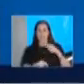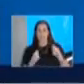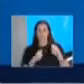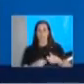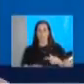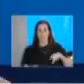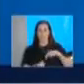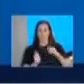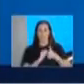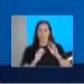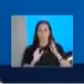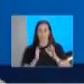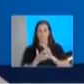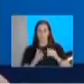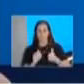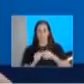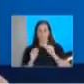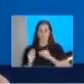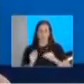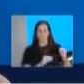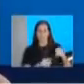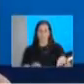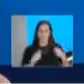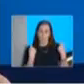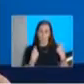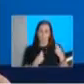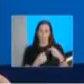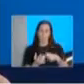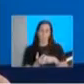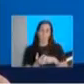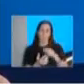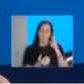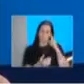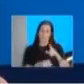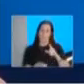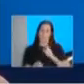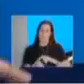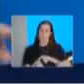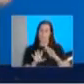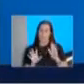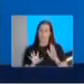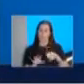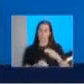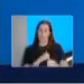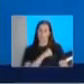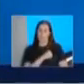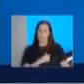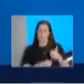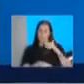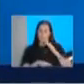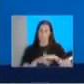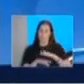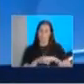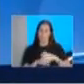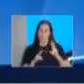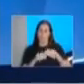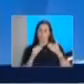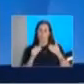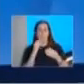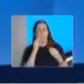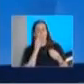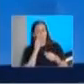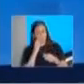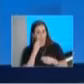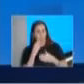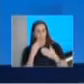שאחראי לספורט, עד שמשרד הספורט עבר להיות אחד עם התרבות, ואני חושב שזה הזמן שיהיה לסגן שר תפקיד שהוא יוכל לקדם.